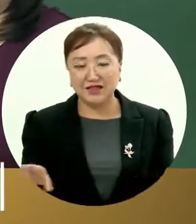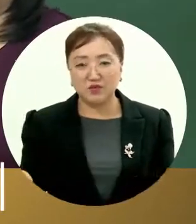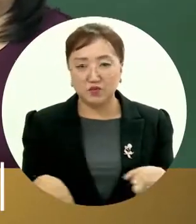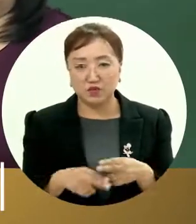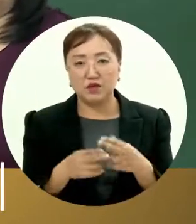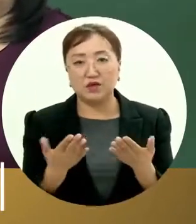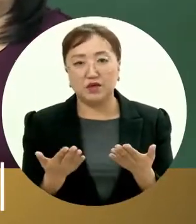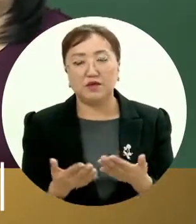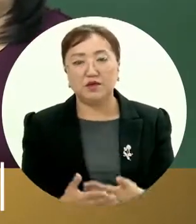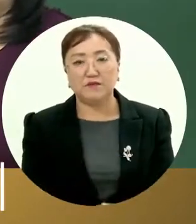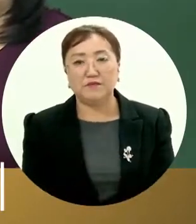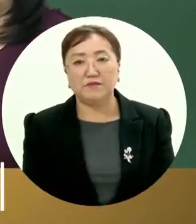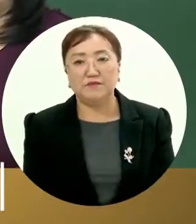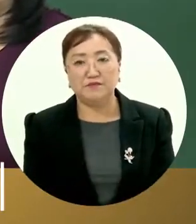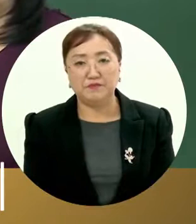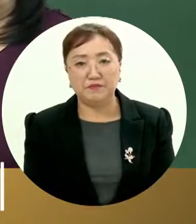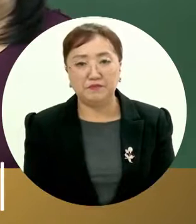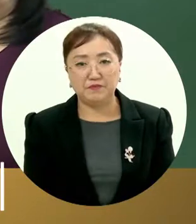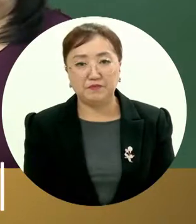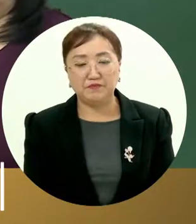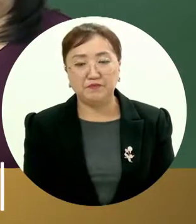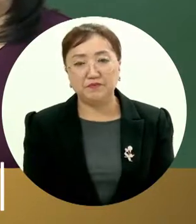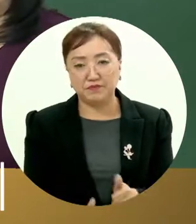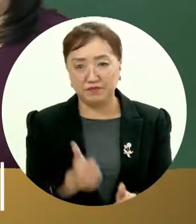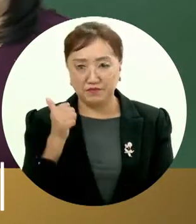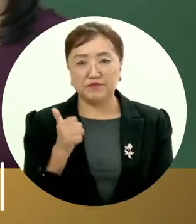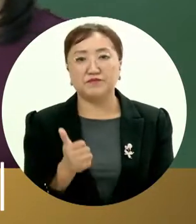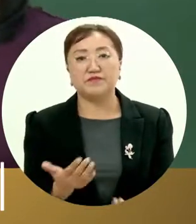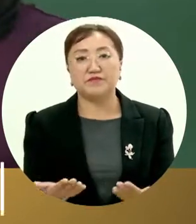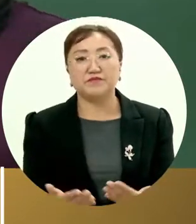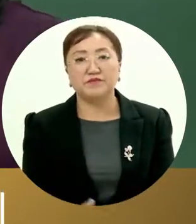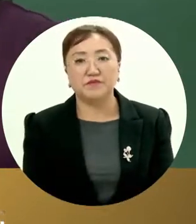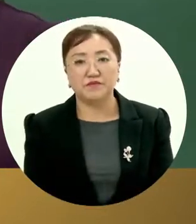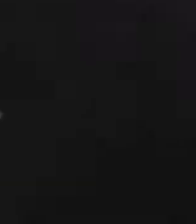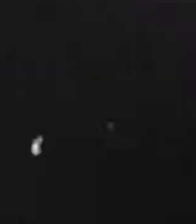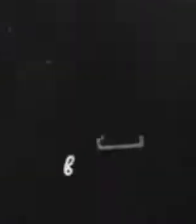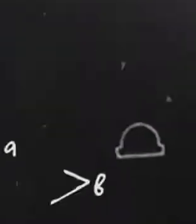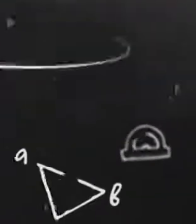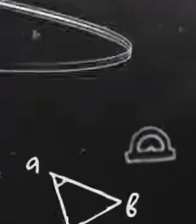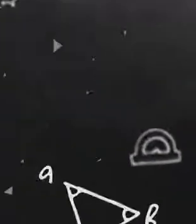гэдгийг тэрийг дахин дахин судлаарай гэж хүсье. Амжилт хүсье хүүхдүүдтэй.